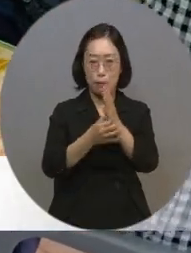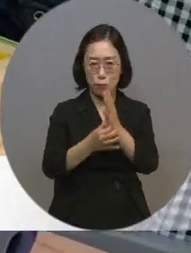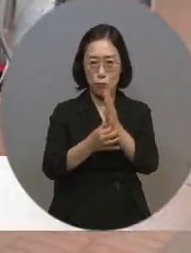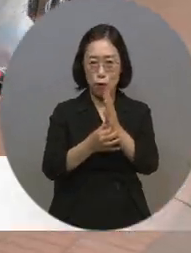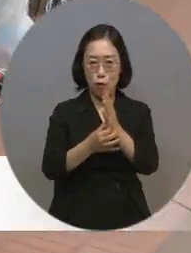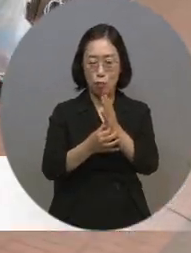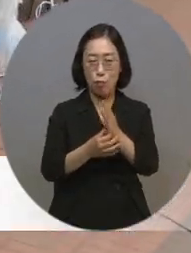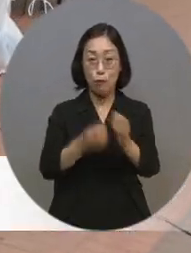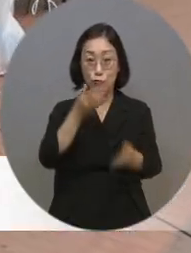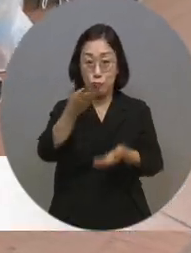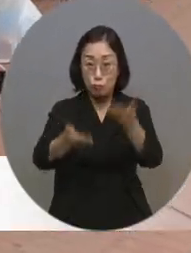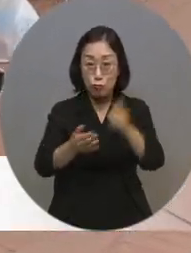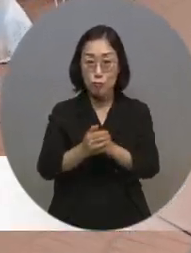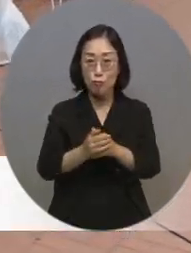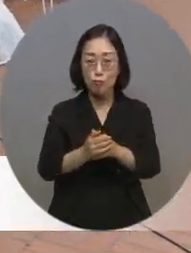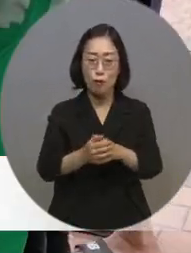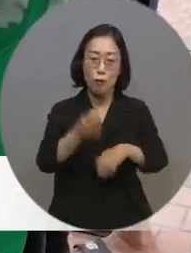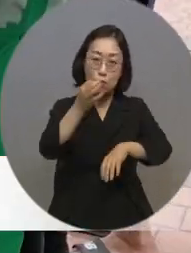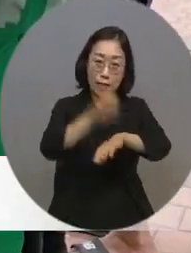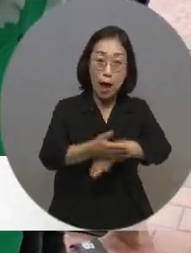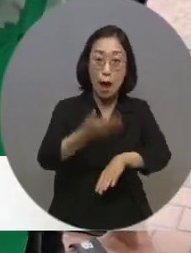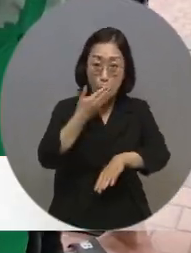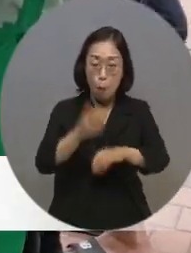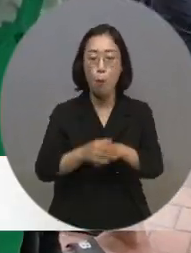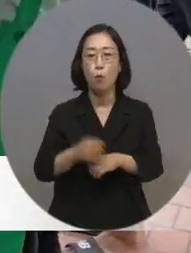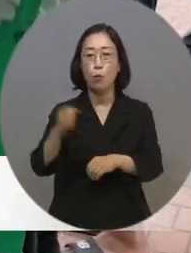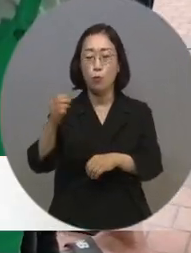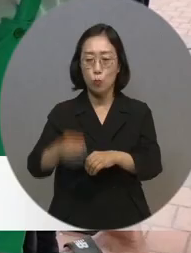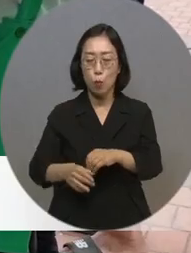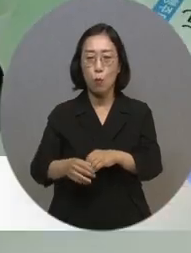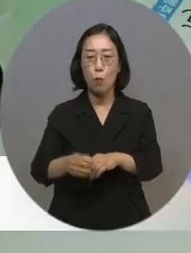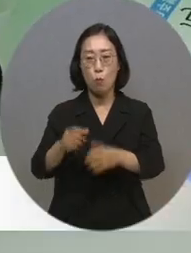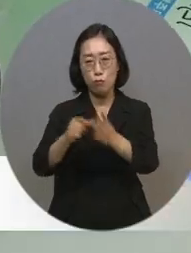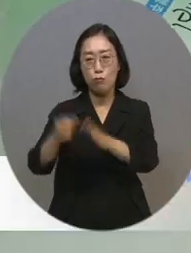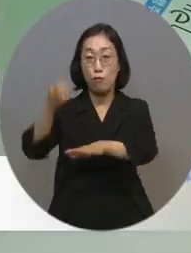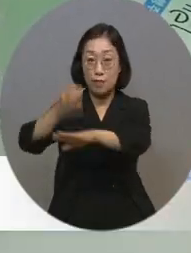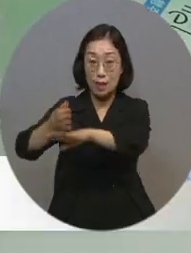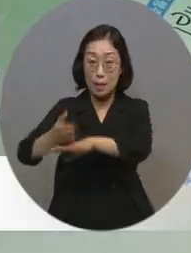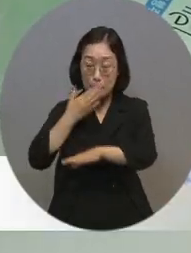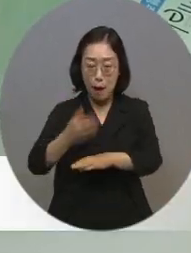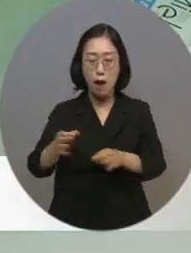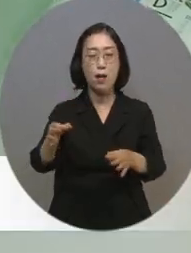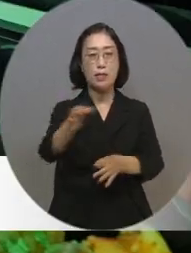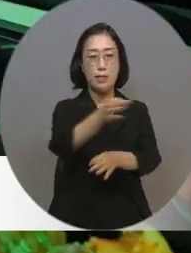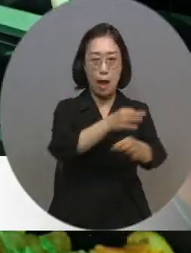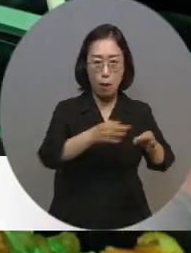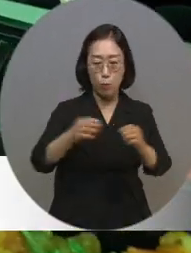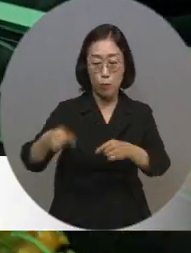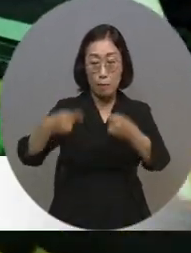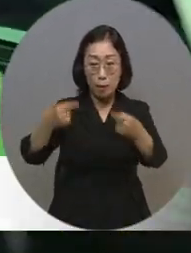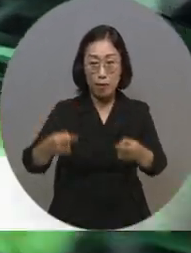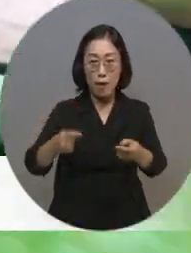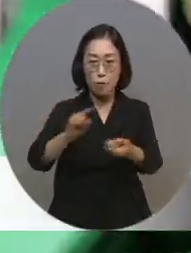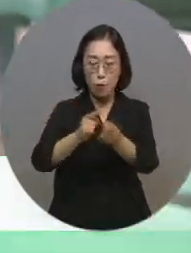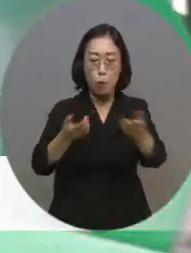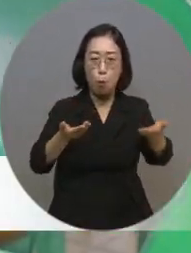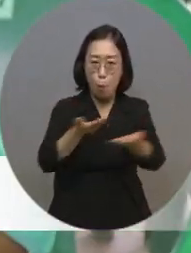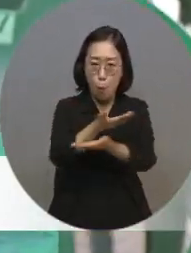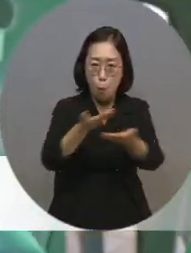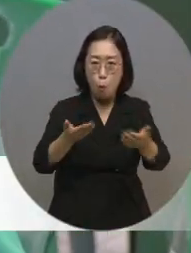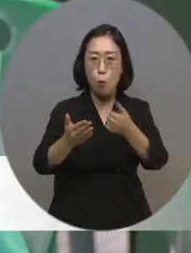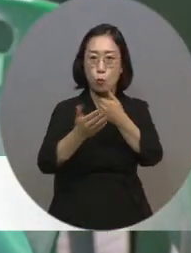지급, 먹거리나 제품 구매를 촉진시켜 참가자와 지역 소상공인 간의 자연스러운 상생